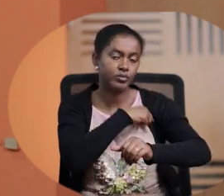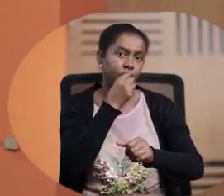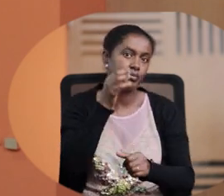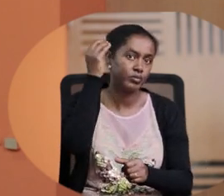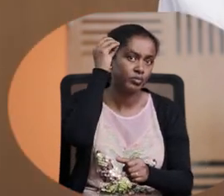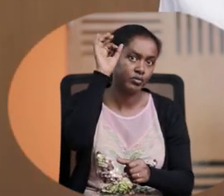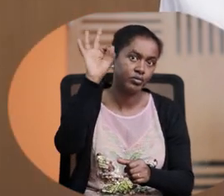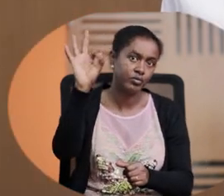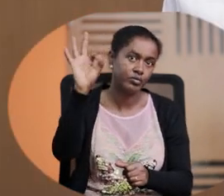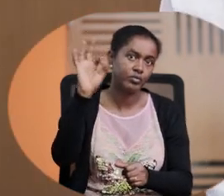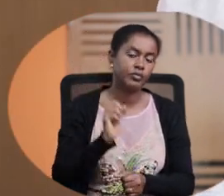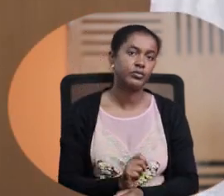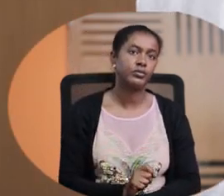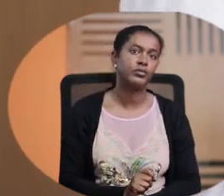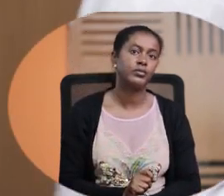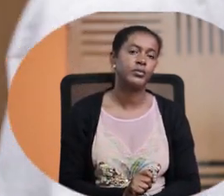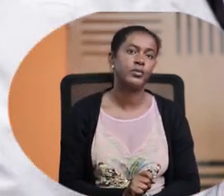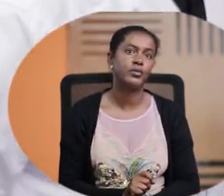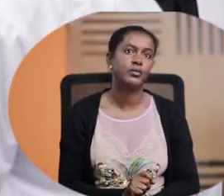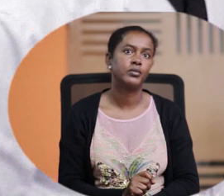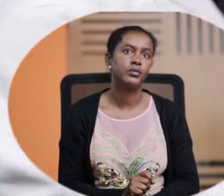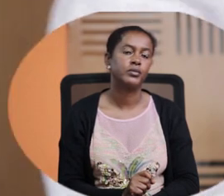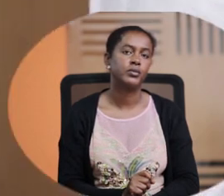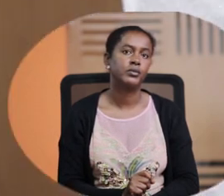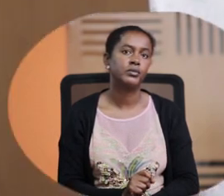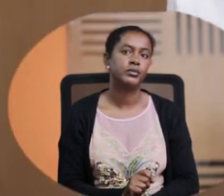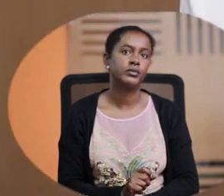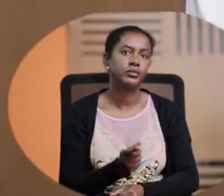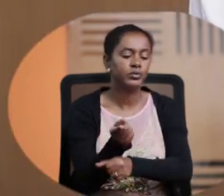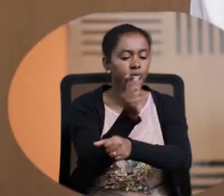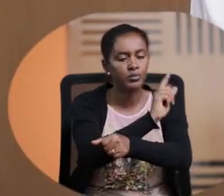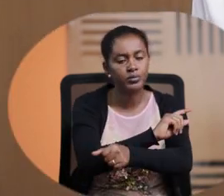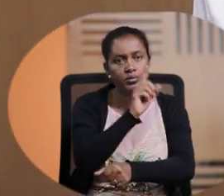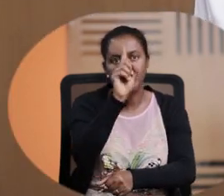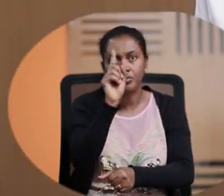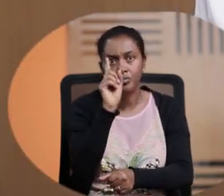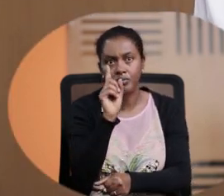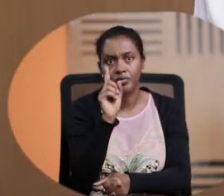temperature degree fahrenheit ti temperature degree fahrenheit